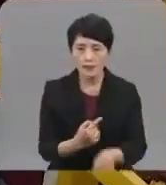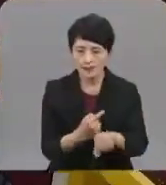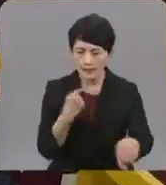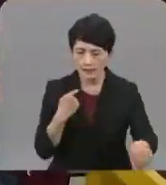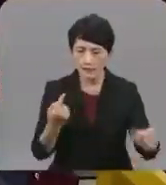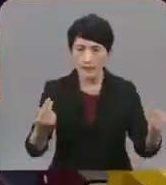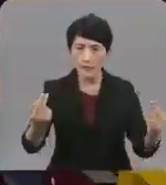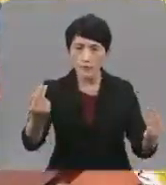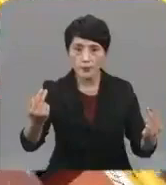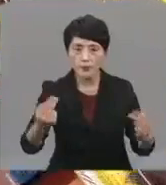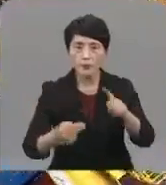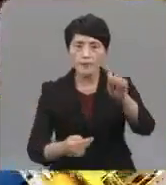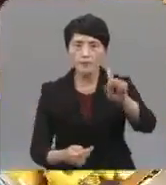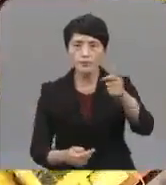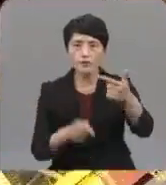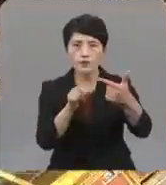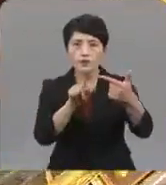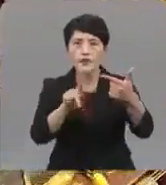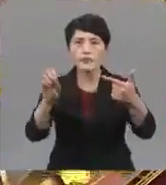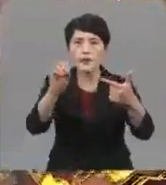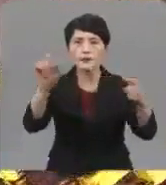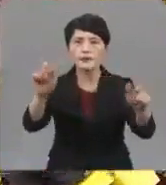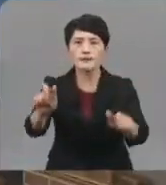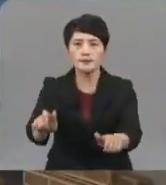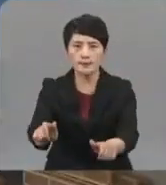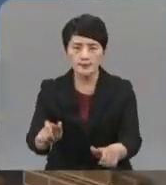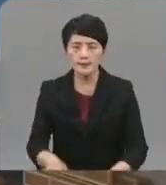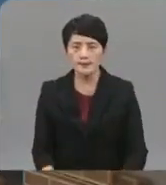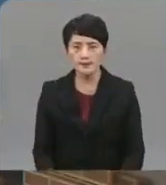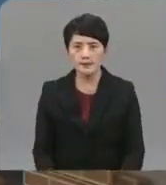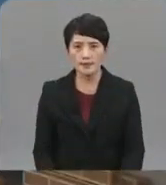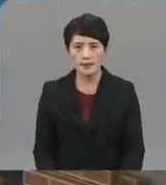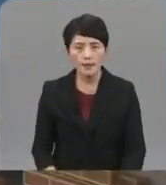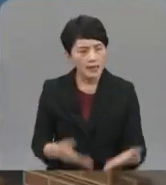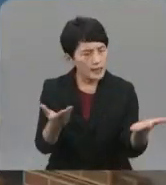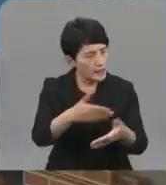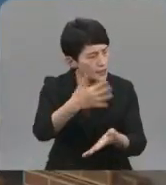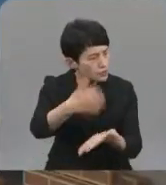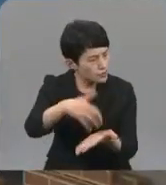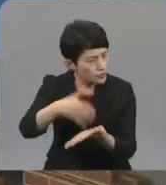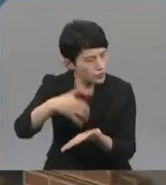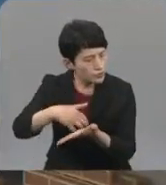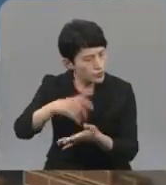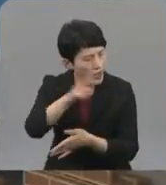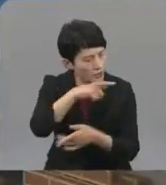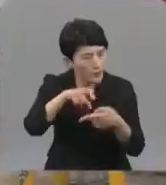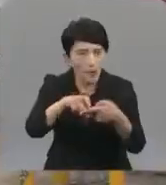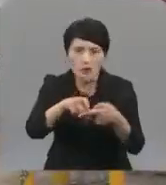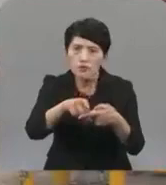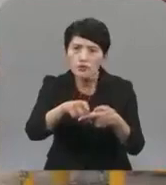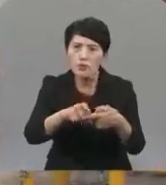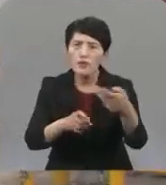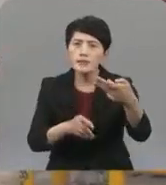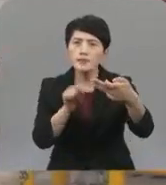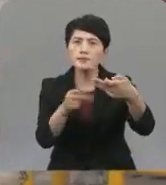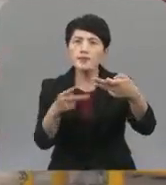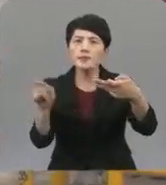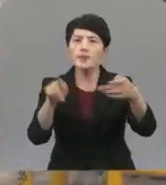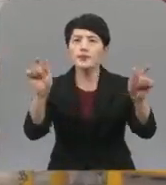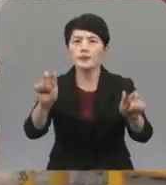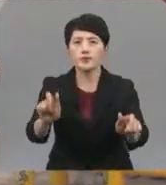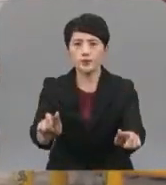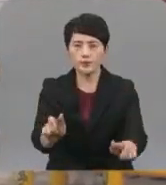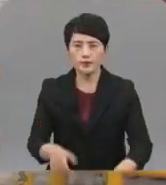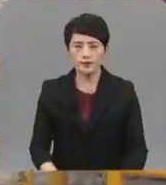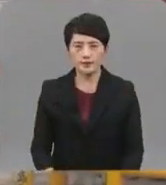数据显示出口减少，将是韩国出口连续第八个月下滑。另外，五月前二